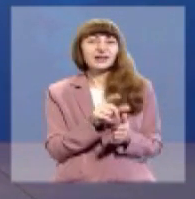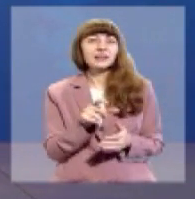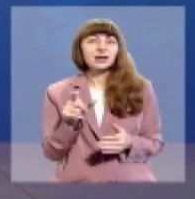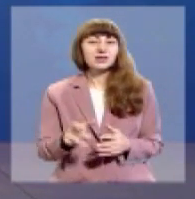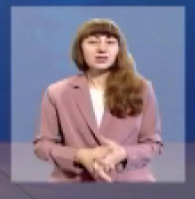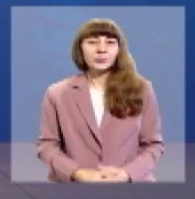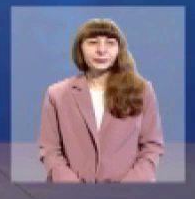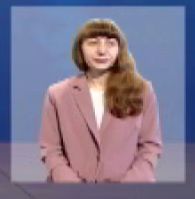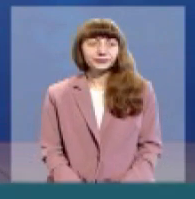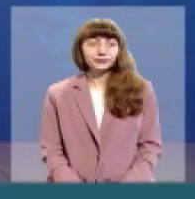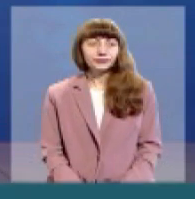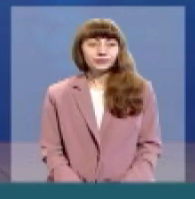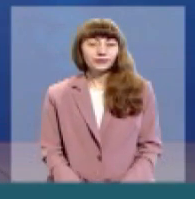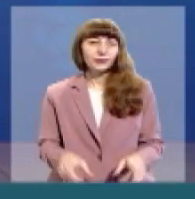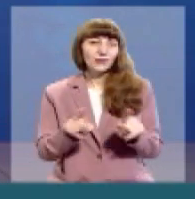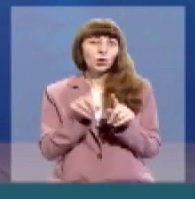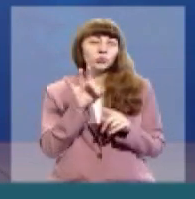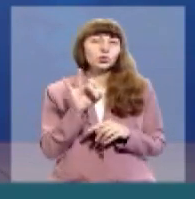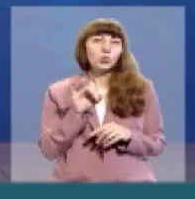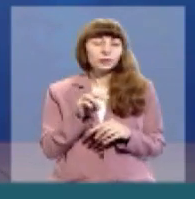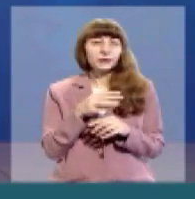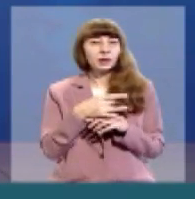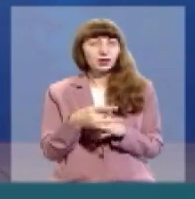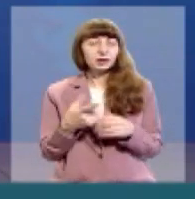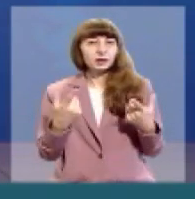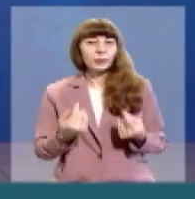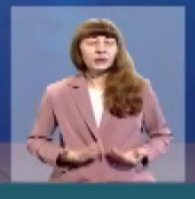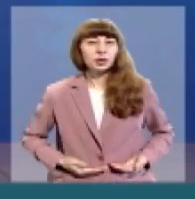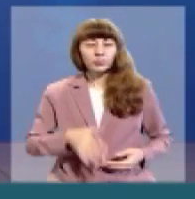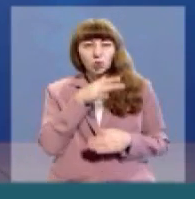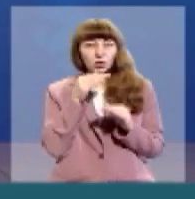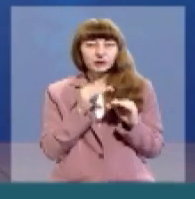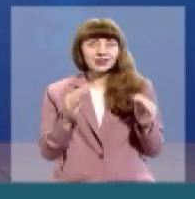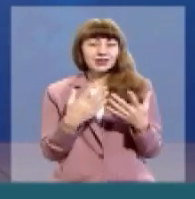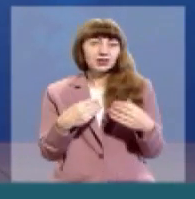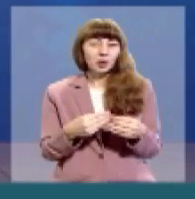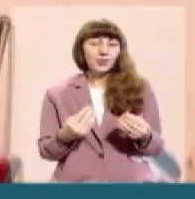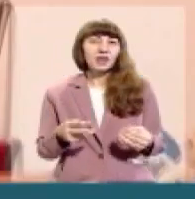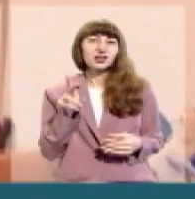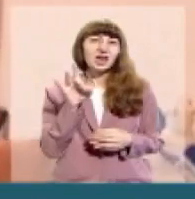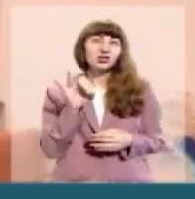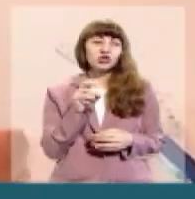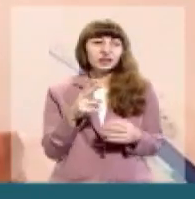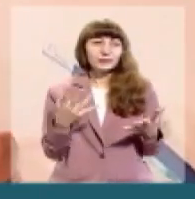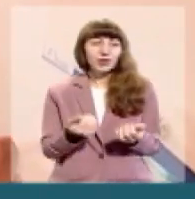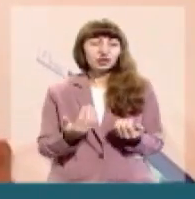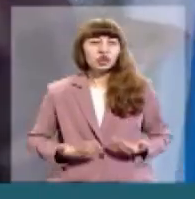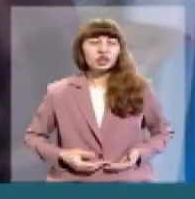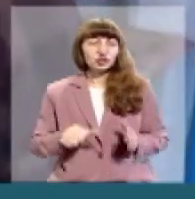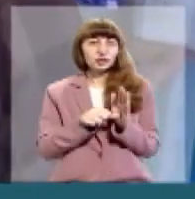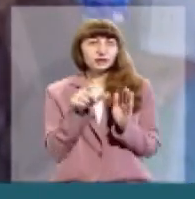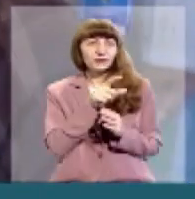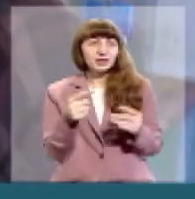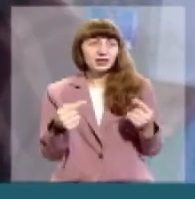Ұзынкөл ауданында көп балалы отбасы тұратын үйде датчик 6 адамның, оның ішінде 4 баланың өмірін сақтап қалған. Тұрғын үй секторындағы